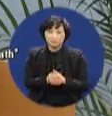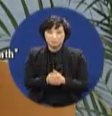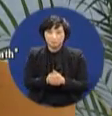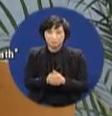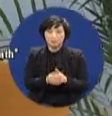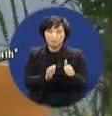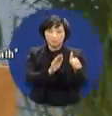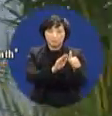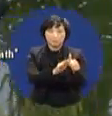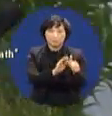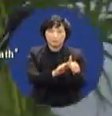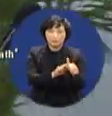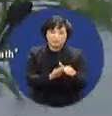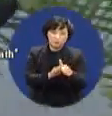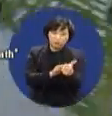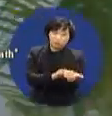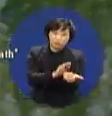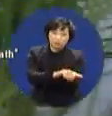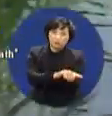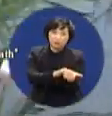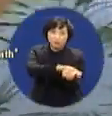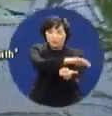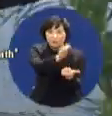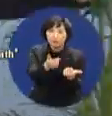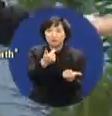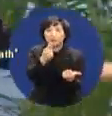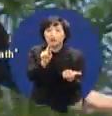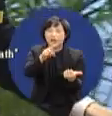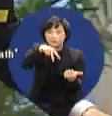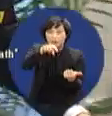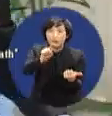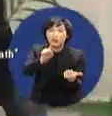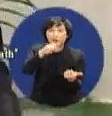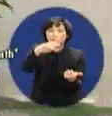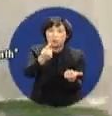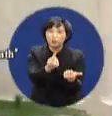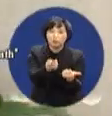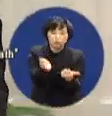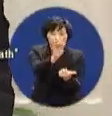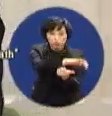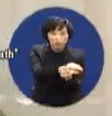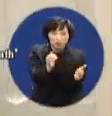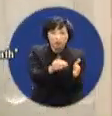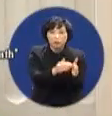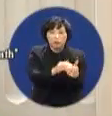나사로의 무덤 앞에 갔어요. 야, 무덤 문을 굴려라.